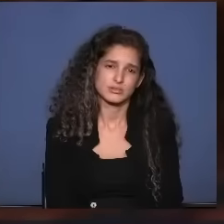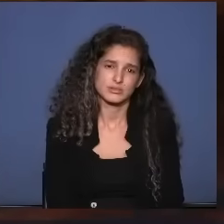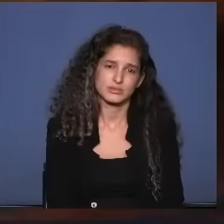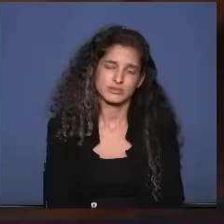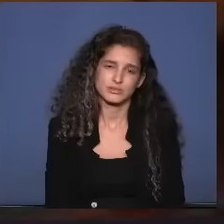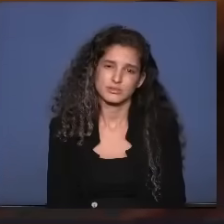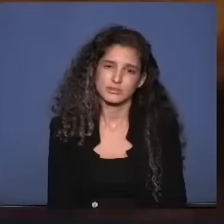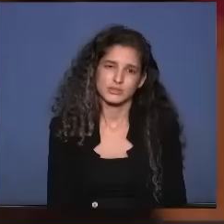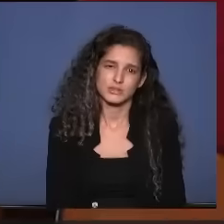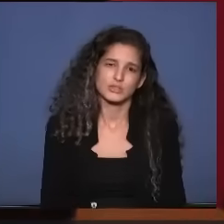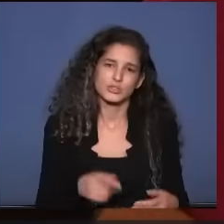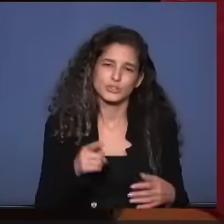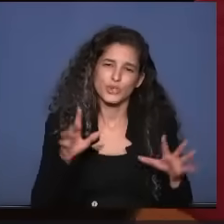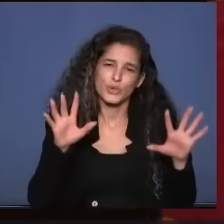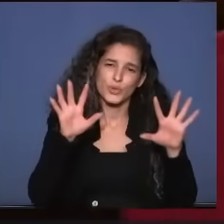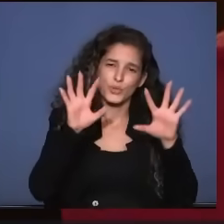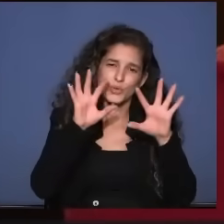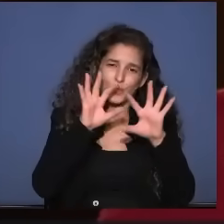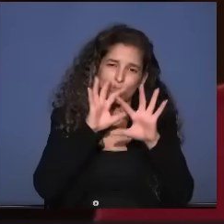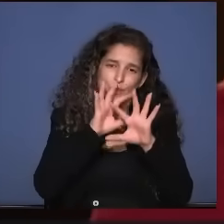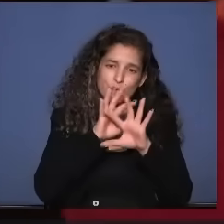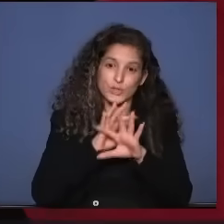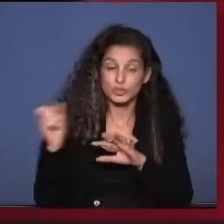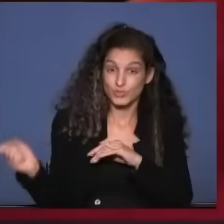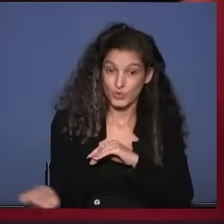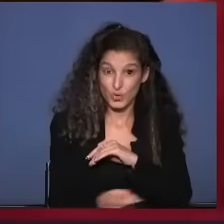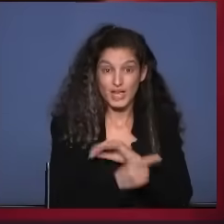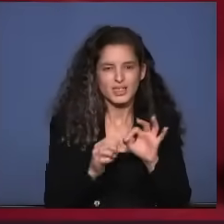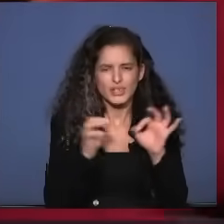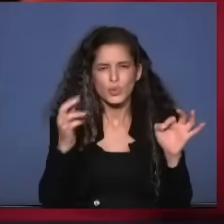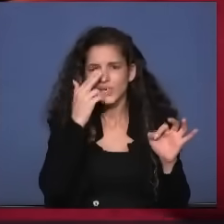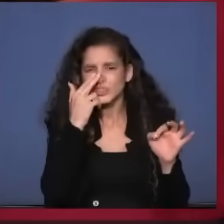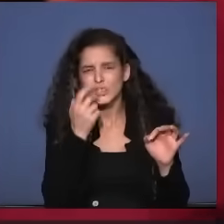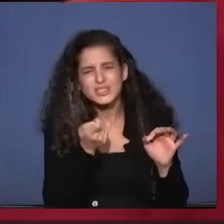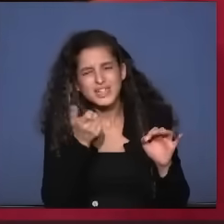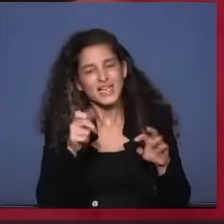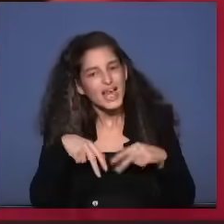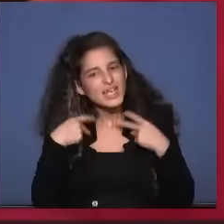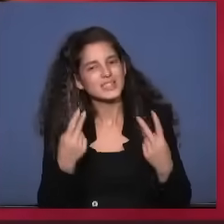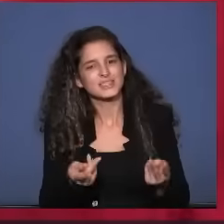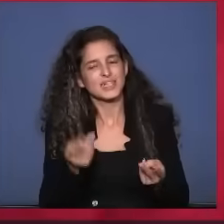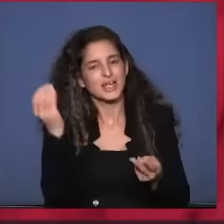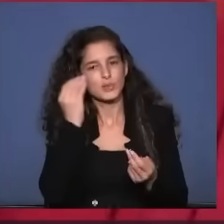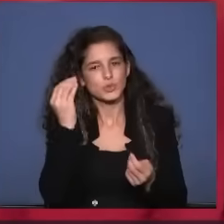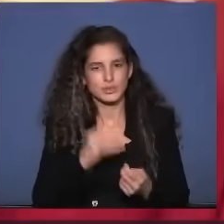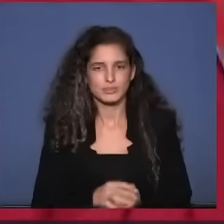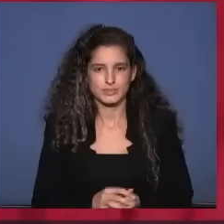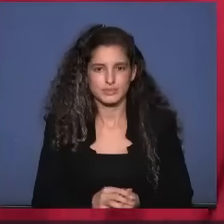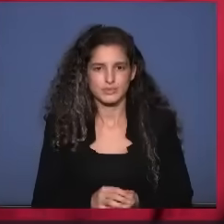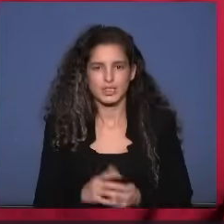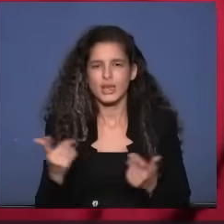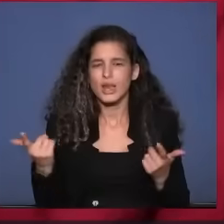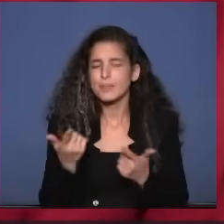סוס שחור. השבוע התחילו לנסות קצת להחזיר אותם ללימודים. למה